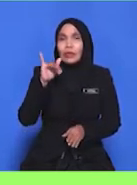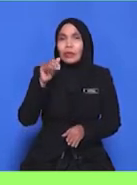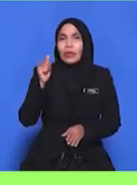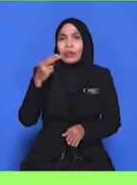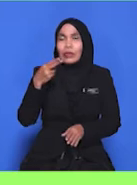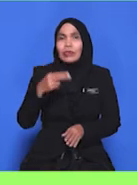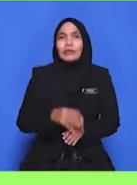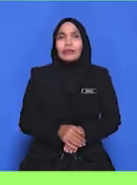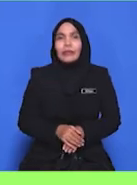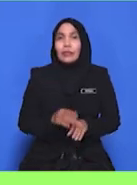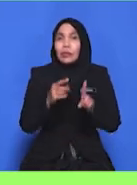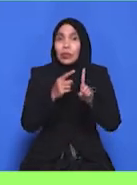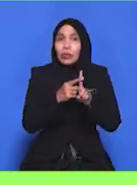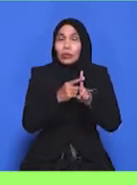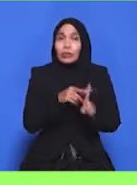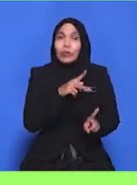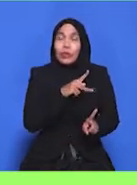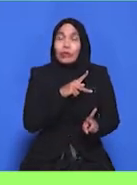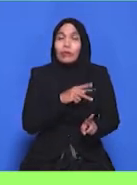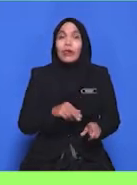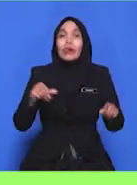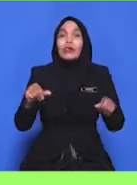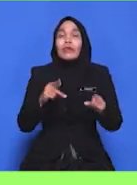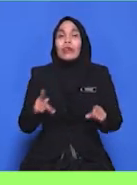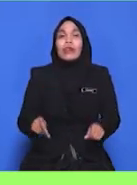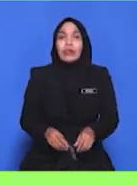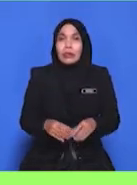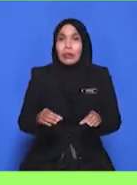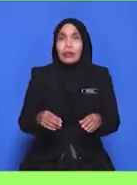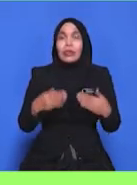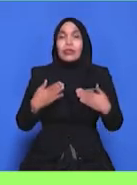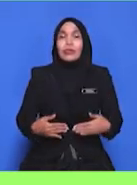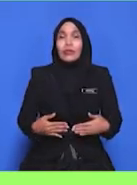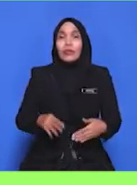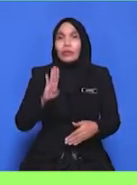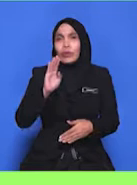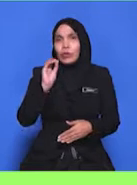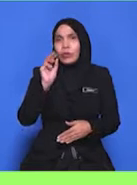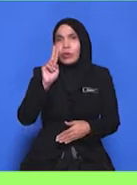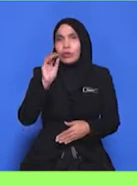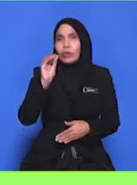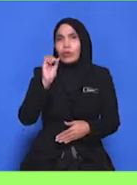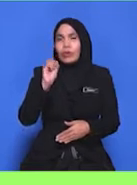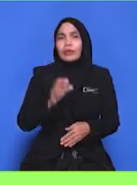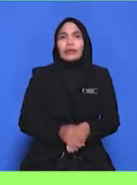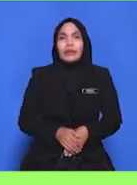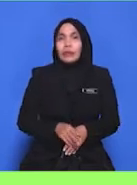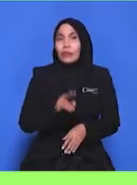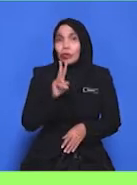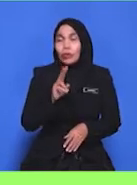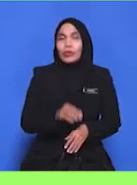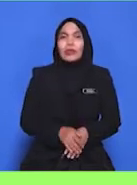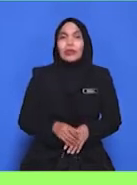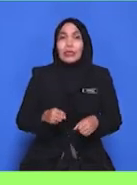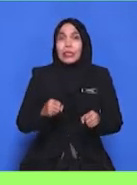mengamalkan cara hidup mewah dan boros. Dua, sistem lantikan khalifah secara